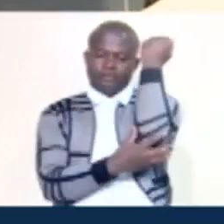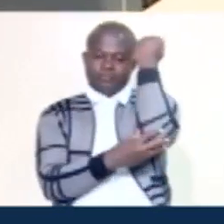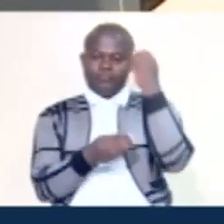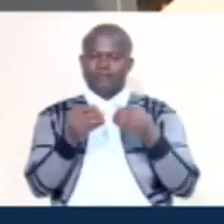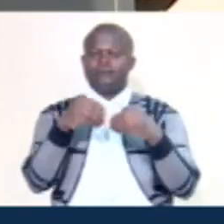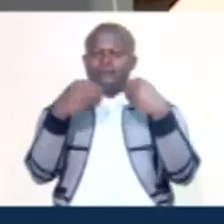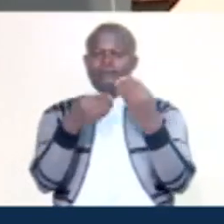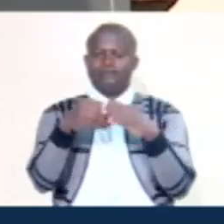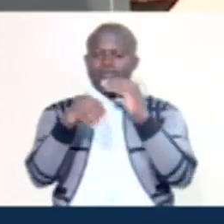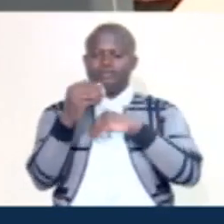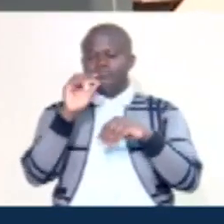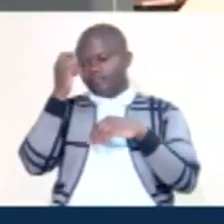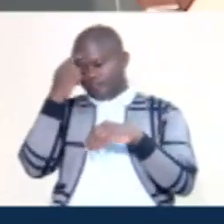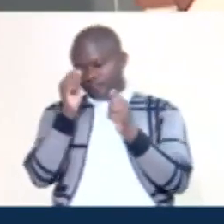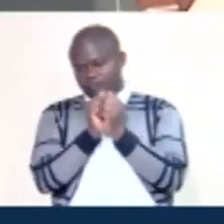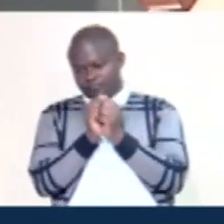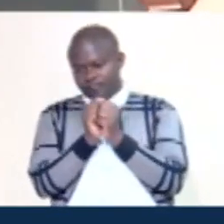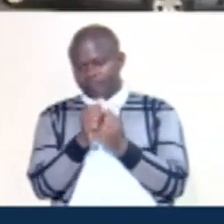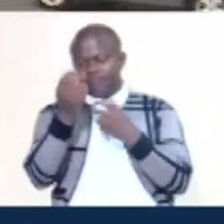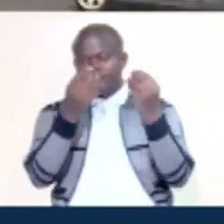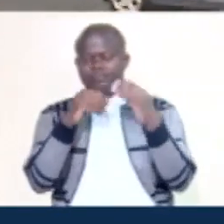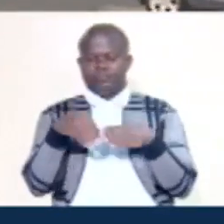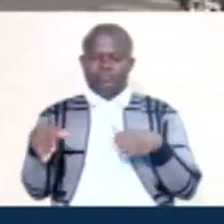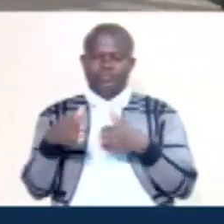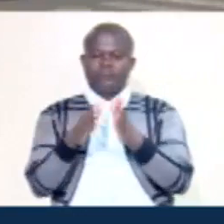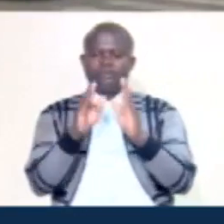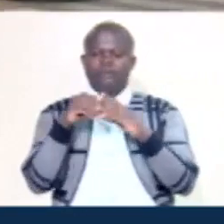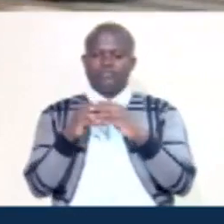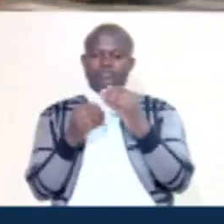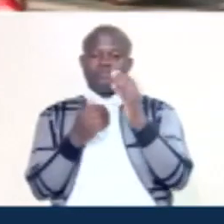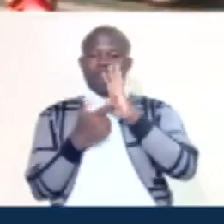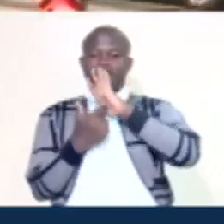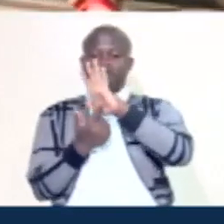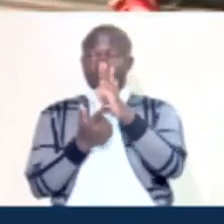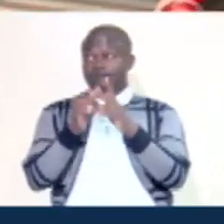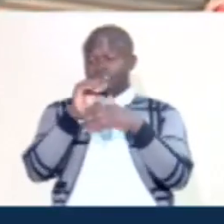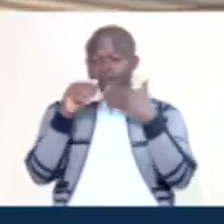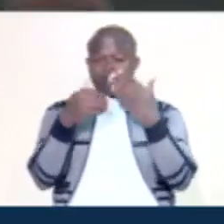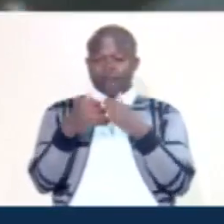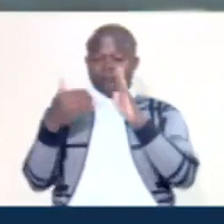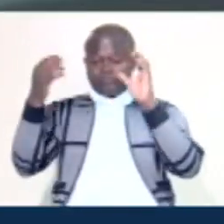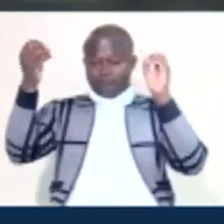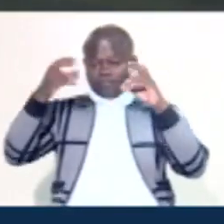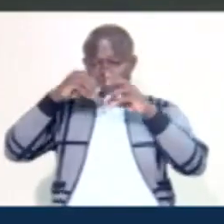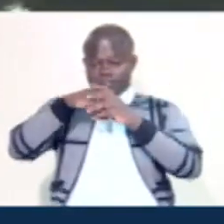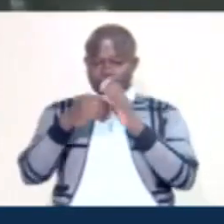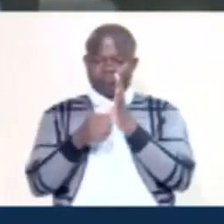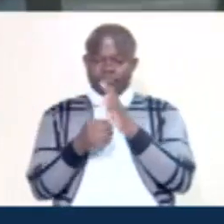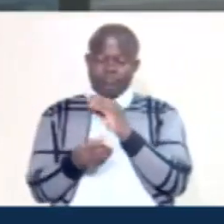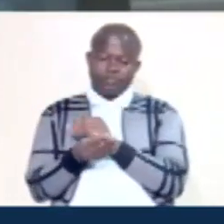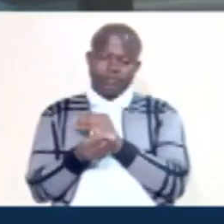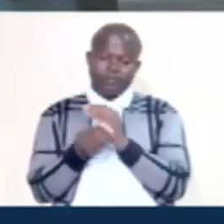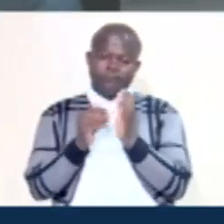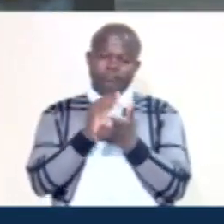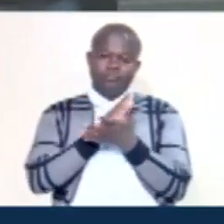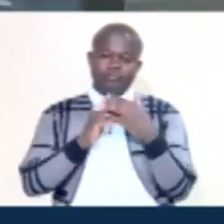itangwa ry'amasoko ya leta ndetse n'abatwara ibinyabiziga mu mihanda ziri mu zitungwa gatoki n'abaturage ko zikigaragaramo ibyuho bya ruswa ndetse